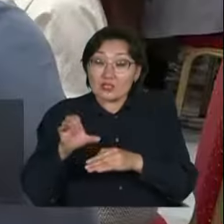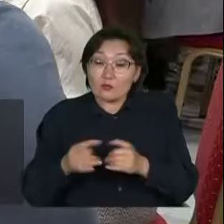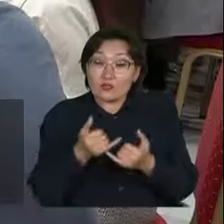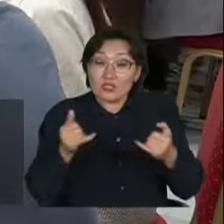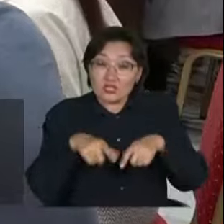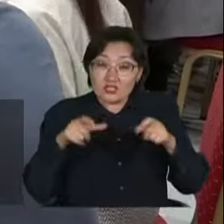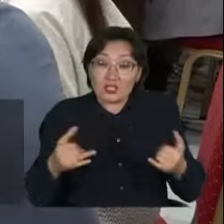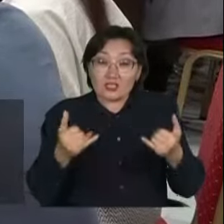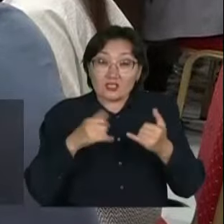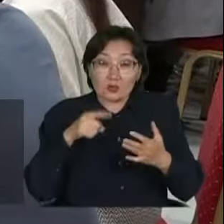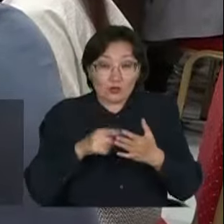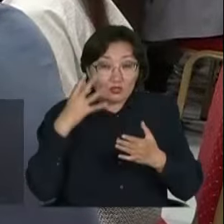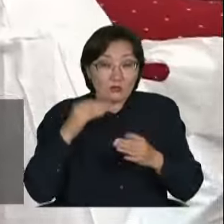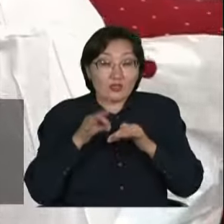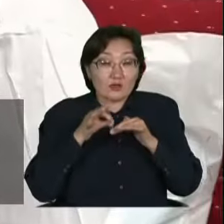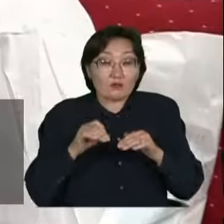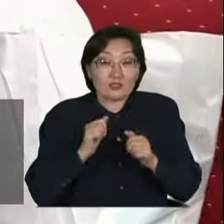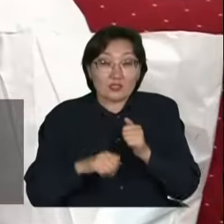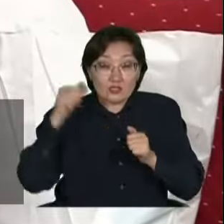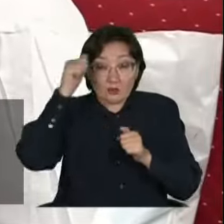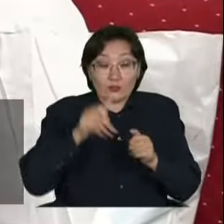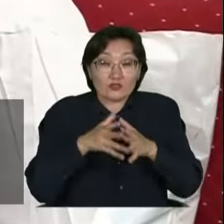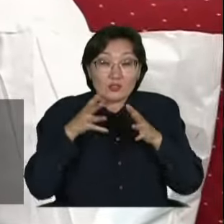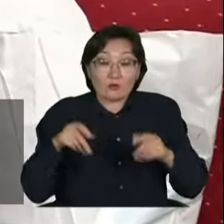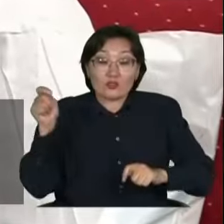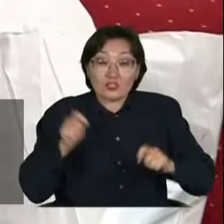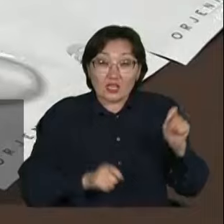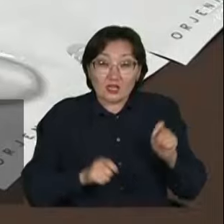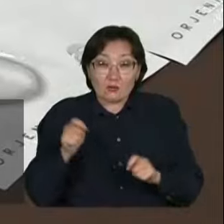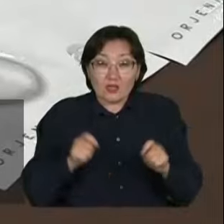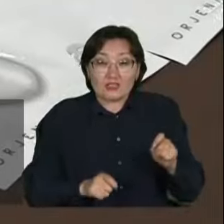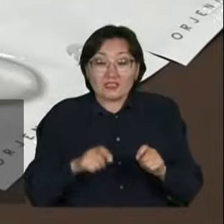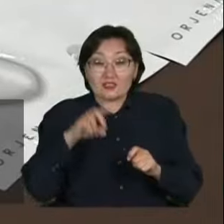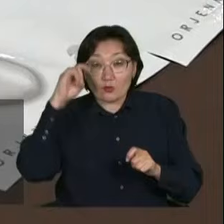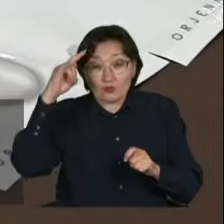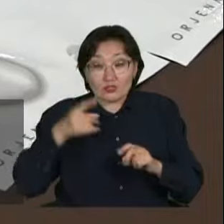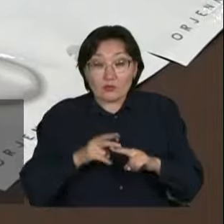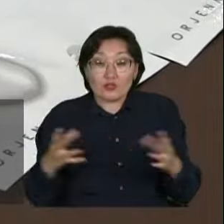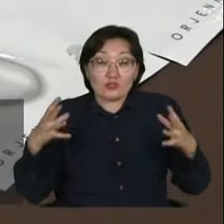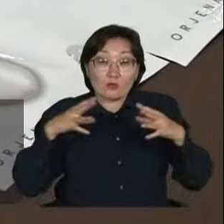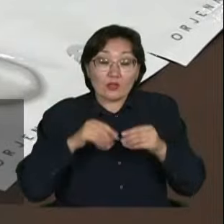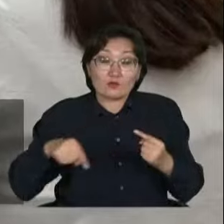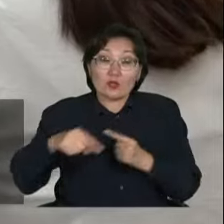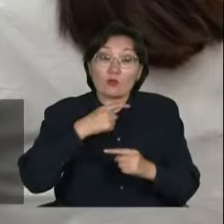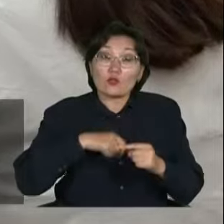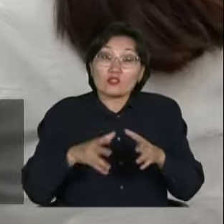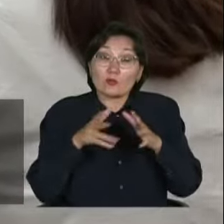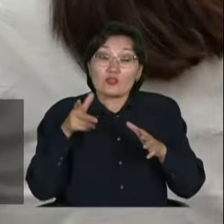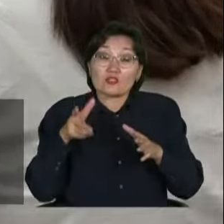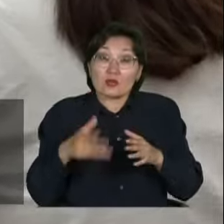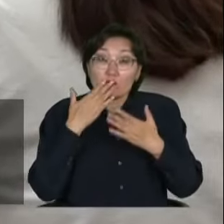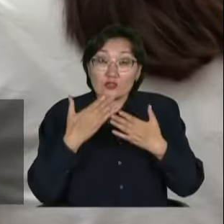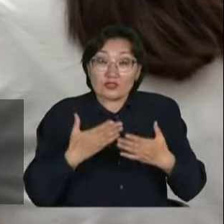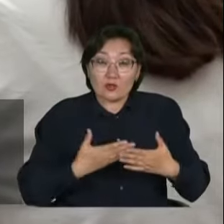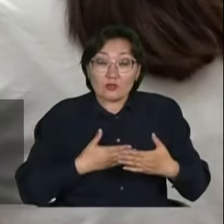и гостей Алматы. Также пройдет ежегодный и самый масштабный фестиваль K-pop Star KZ, который объединит вокруг себя более 3000